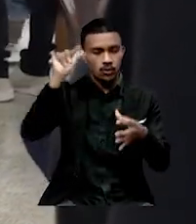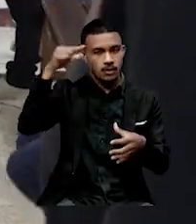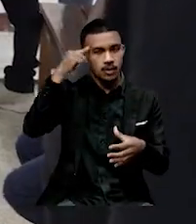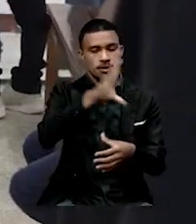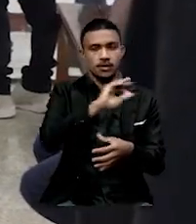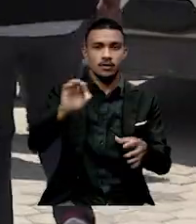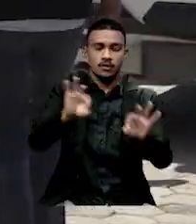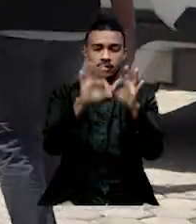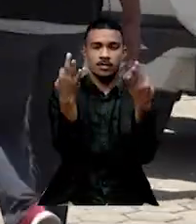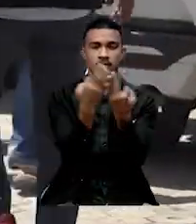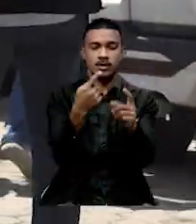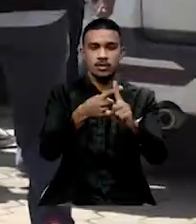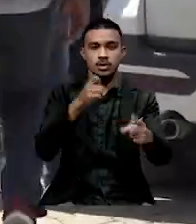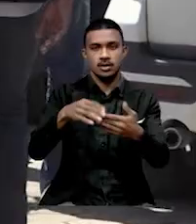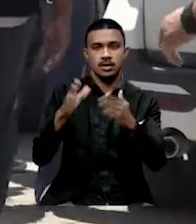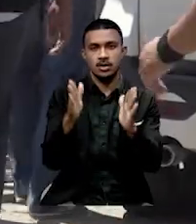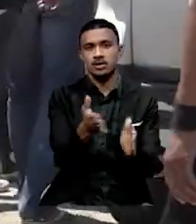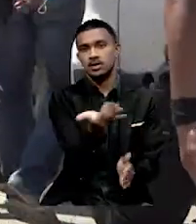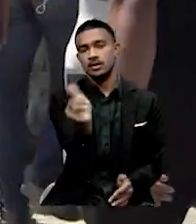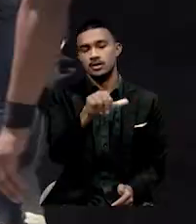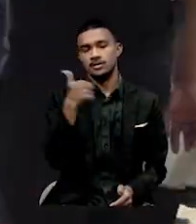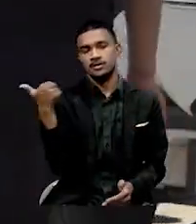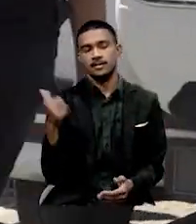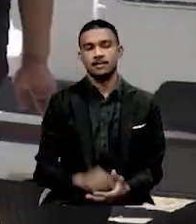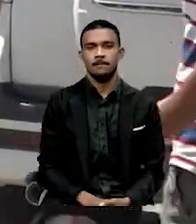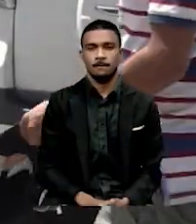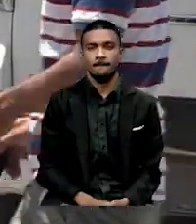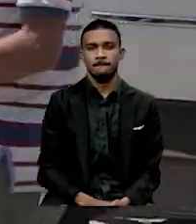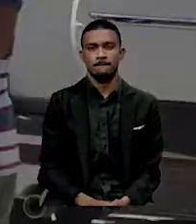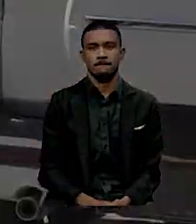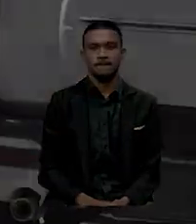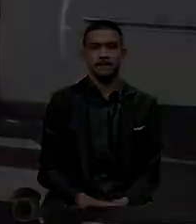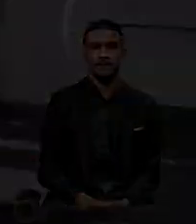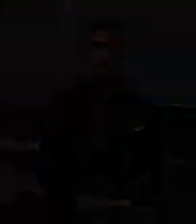familia husi líder nacional balum. Adere tu Simenis, bem-vinda Simenis, GMN.